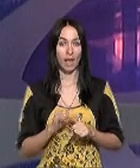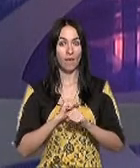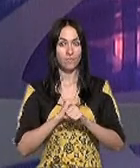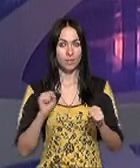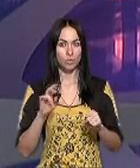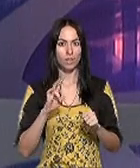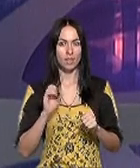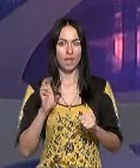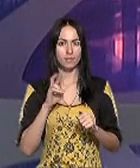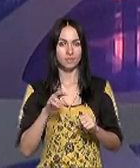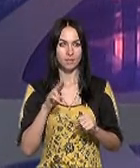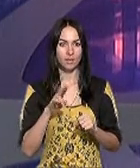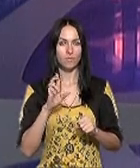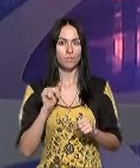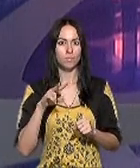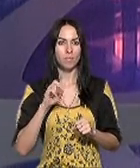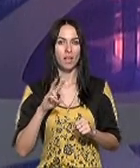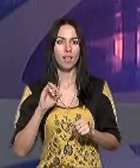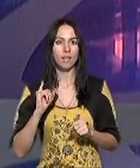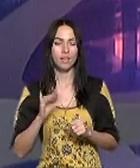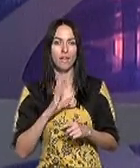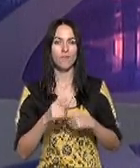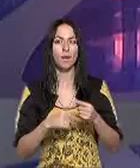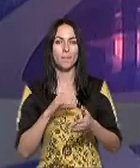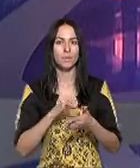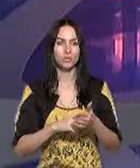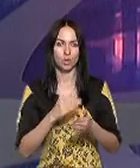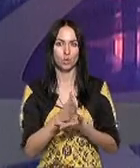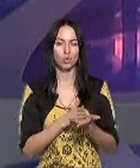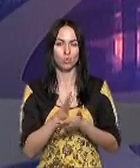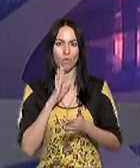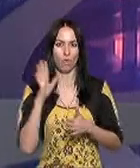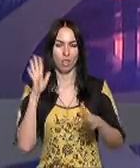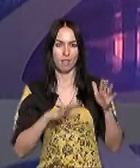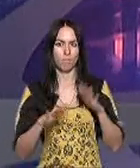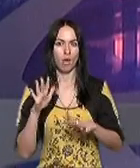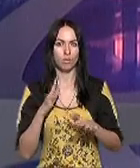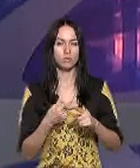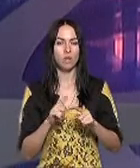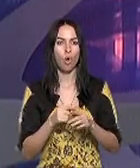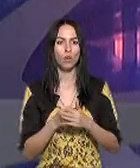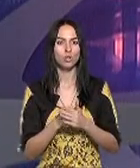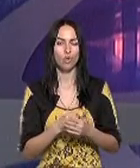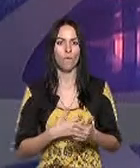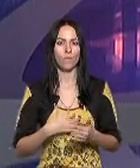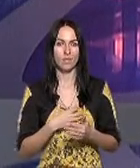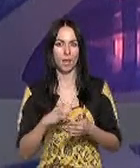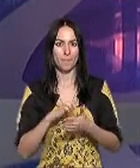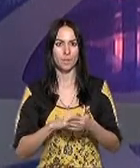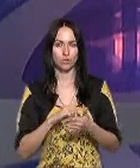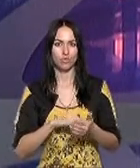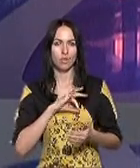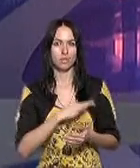Вибухи на складах у Балаклії – наслідок службової недбалості. Це основна версія слідства, розказав журналістам представник Державного бюро розслідувань